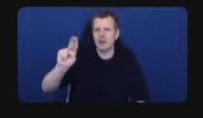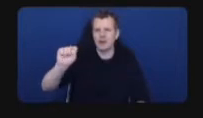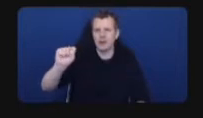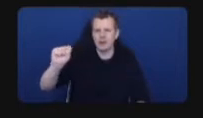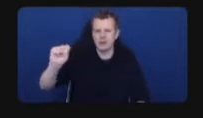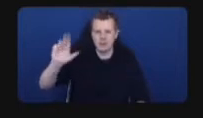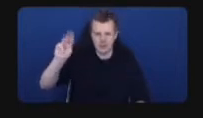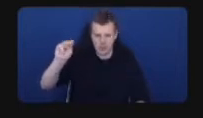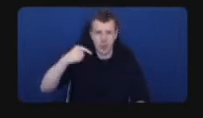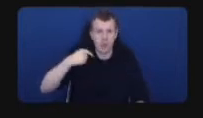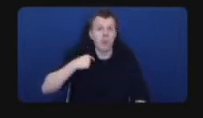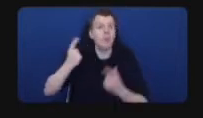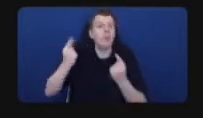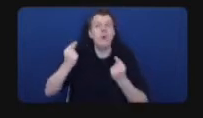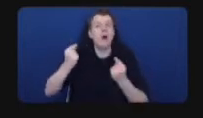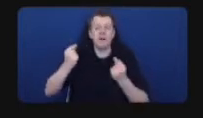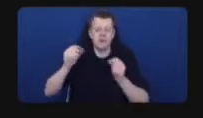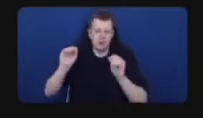早上好，我是 Josh Nasson，